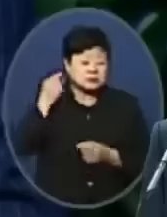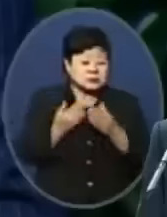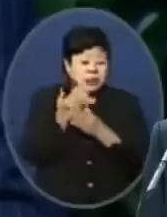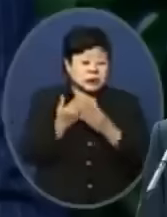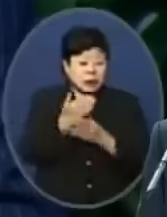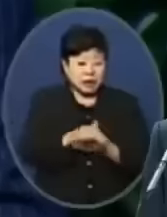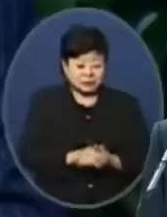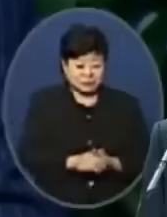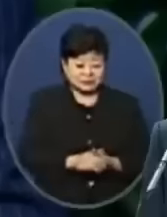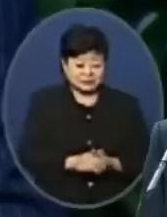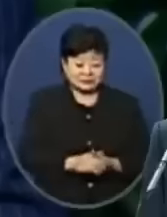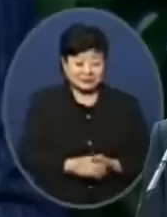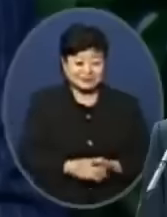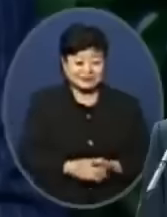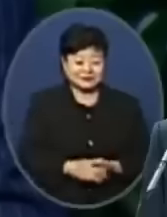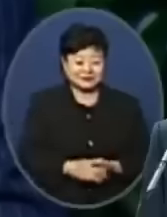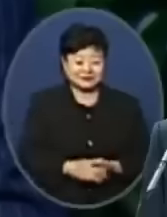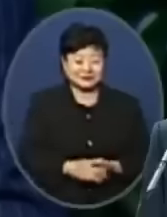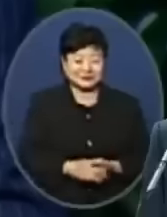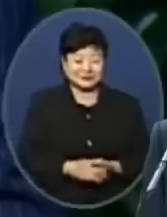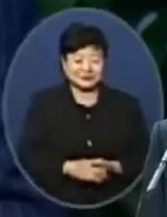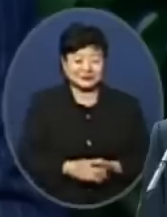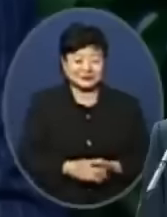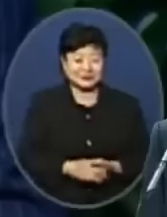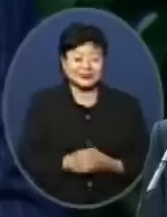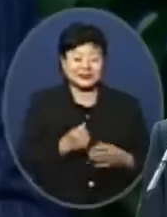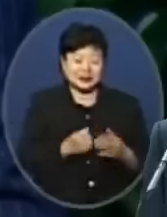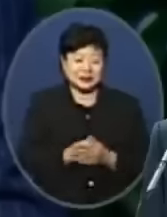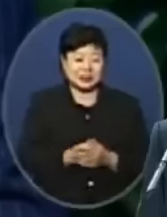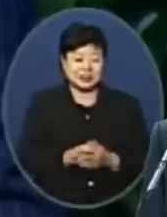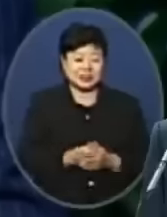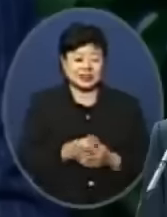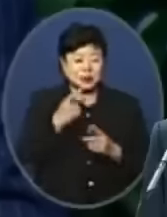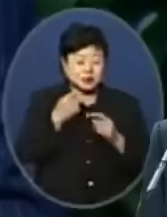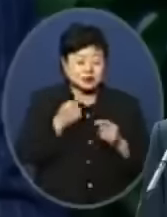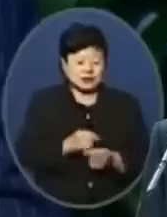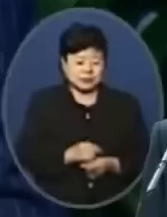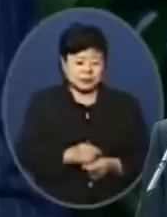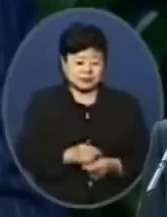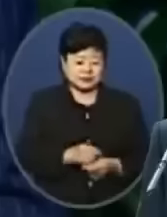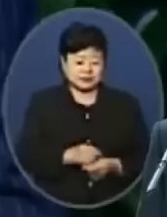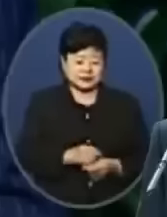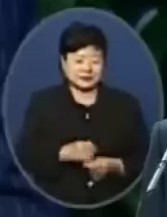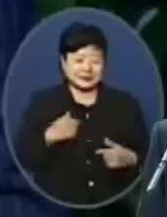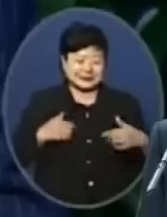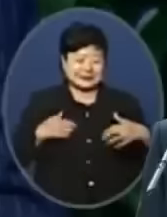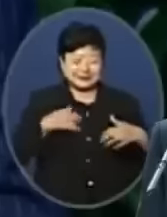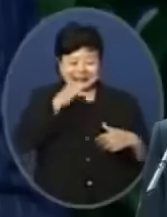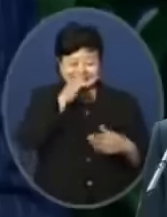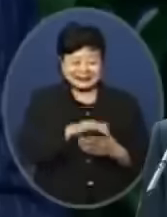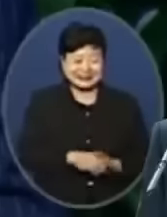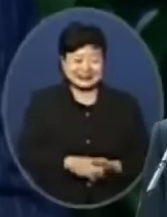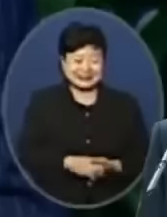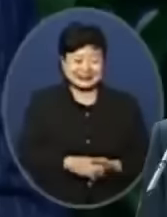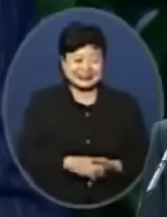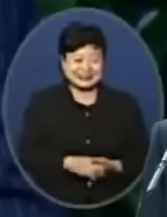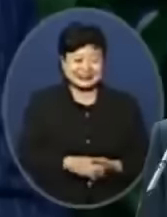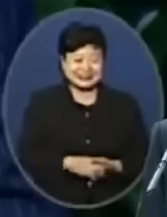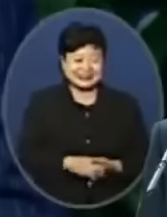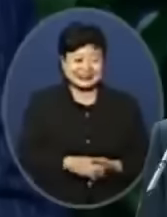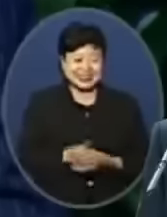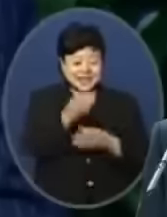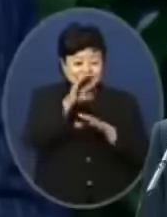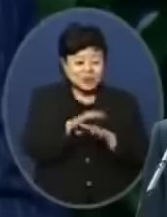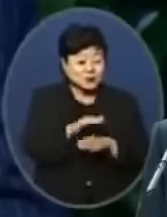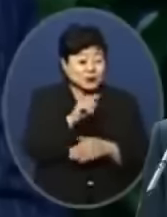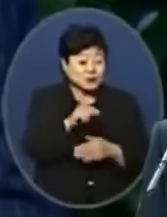나니까 생겨난단 말입니다. 그래서 저는 상당히 재미를 보았었습니다. 우리